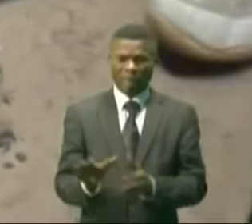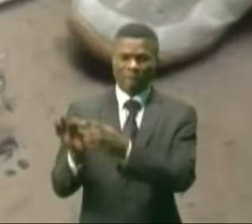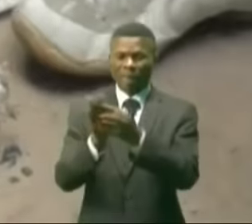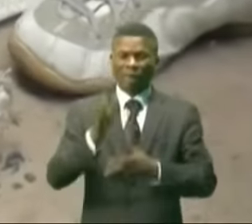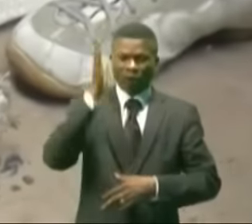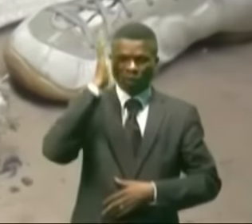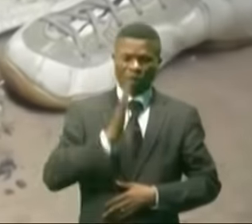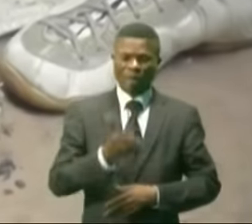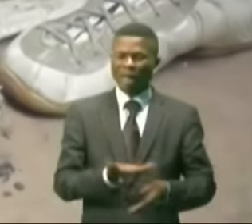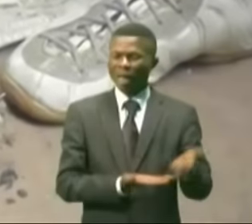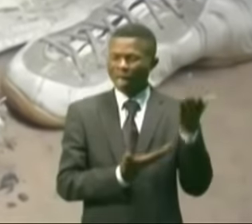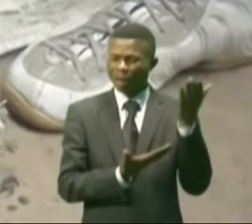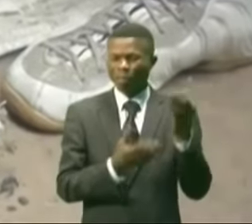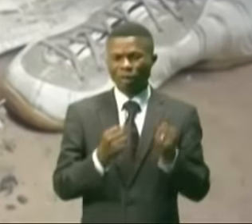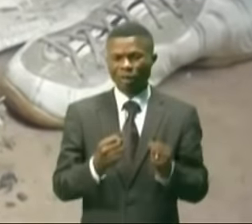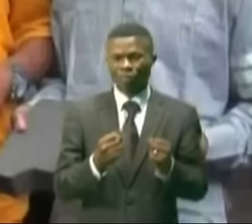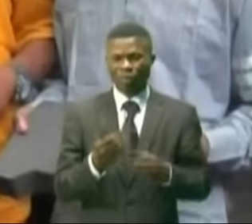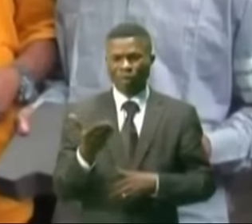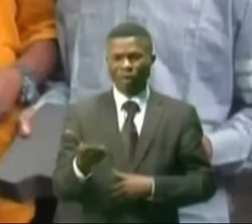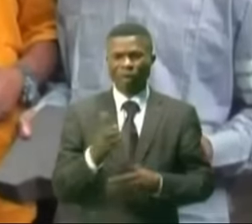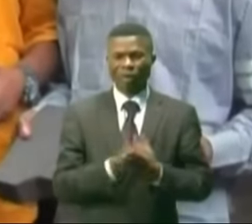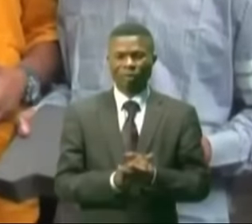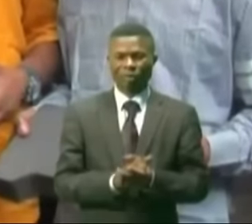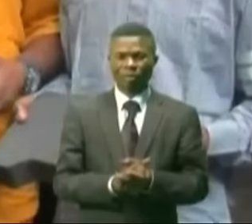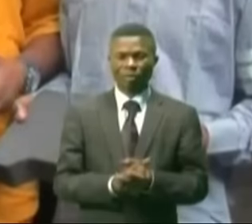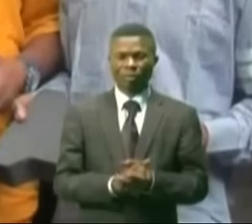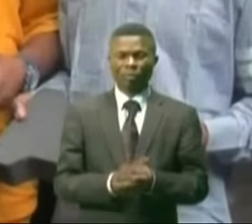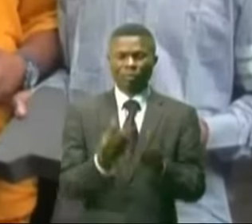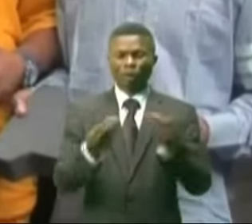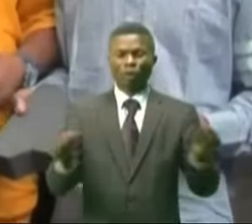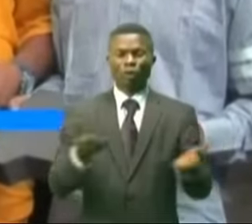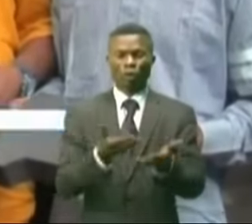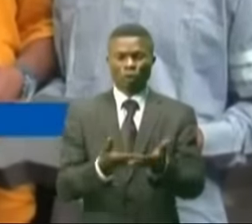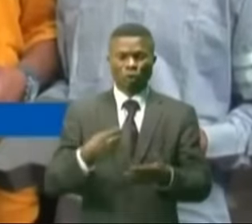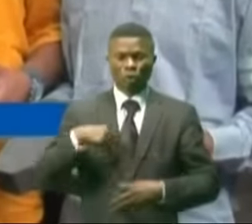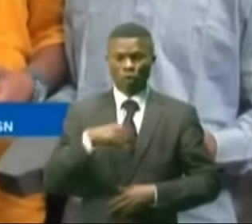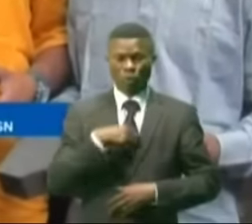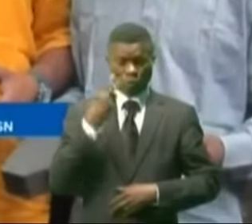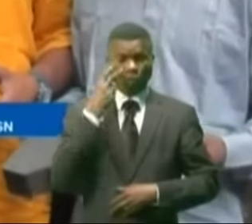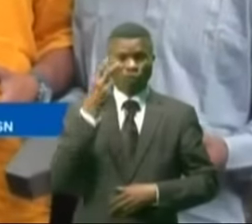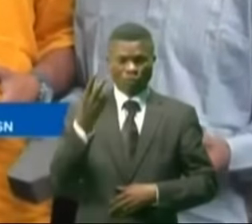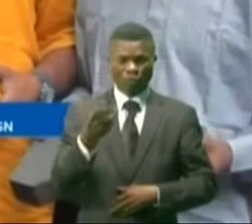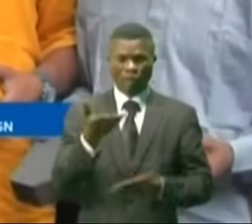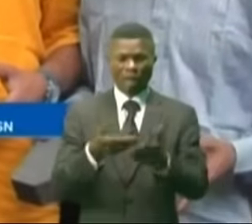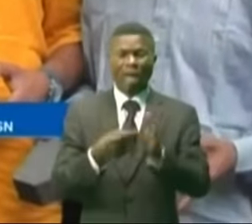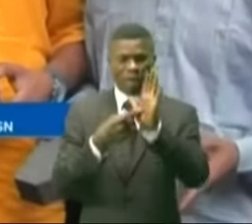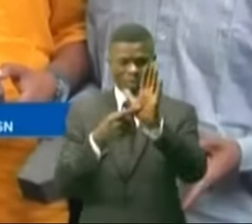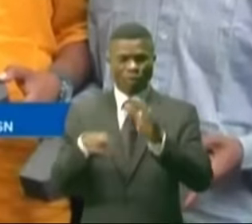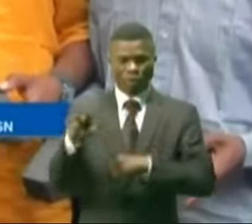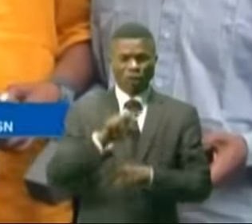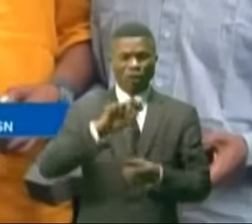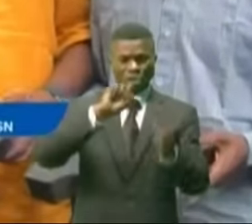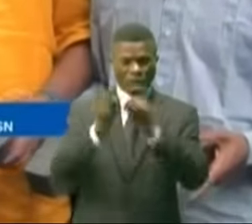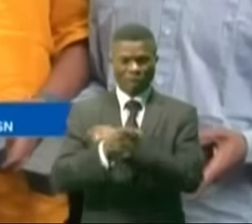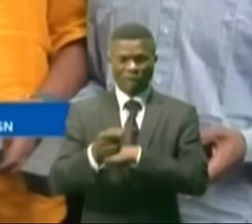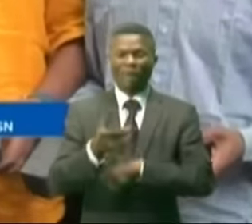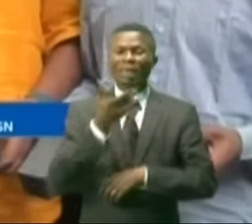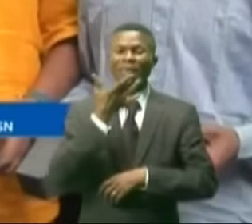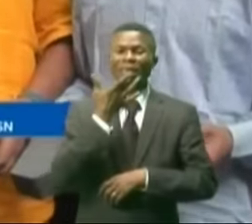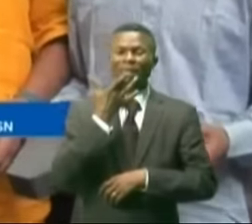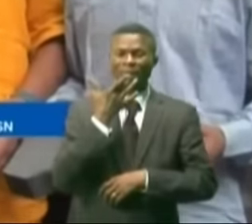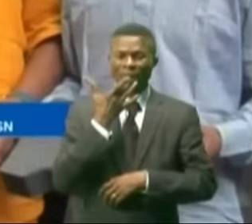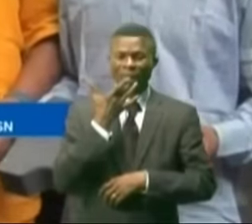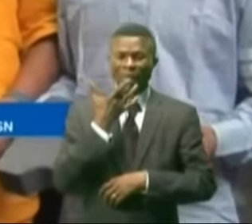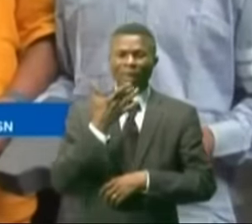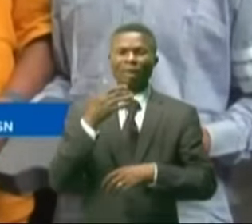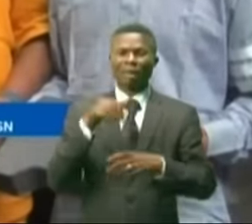d'une importance capitale. Le résultat est là, nous avons fait la transformation des déchets en plastique